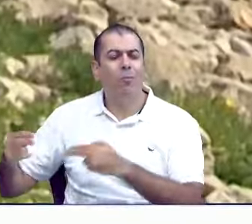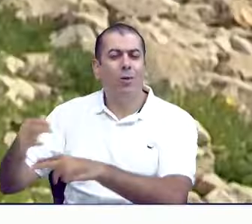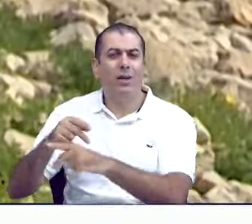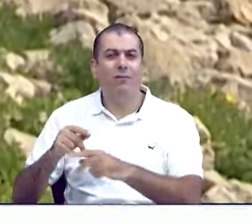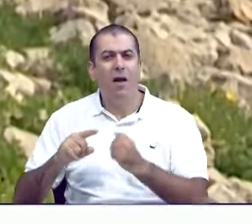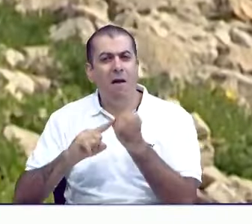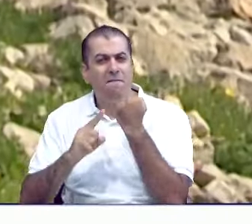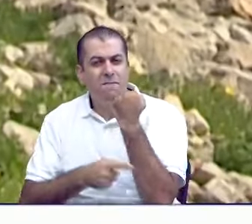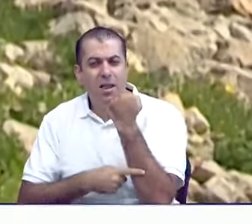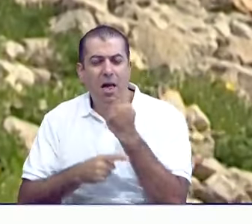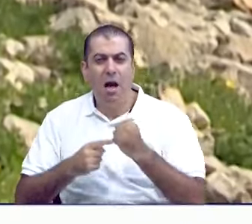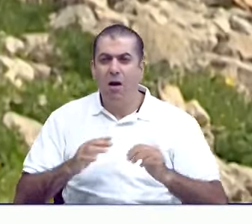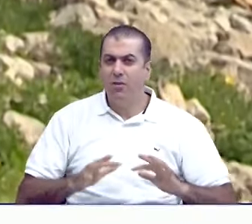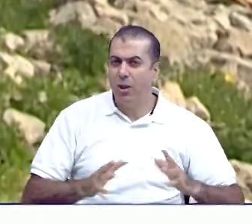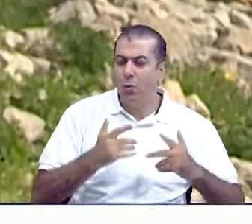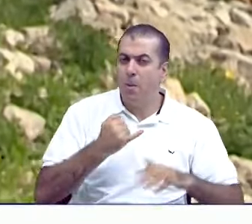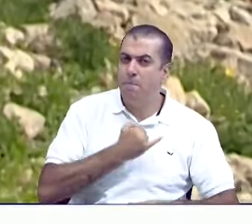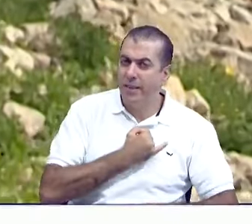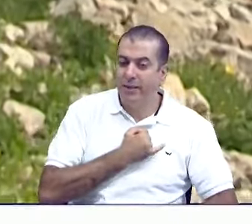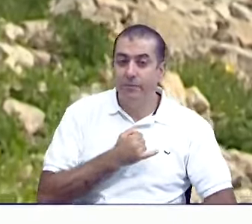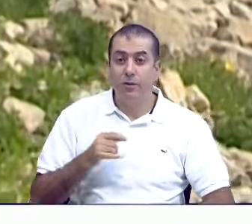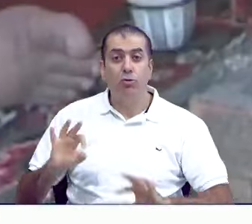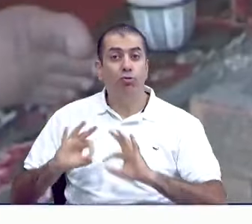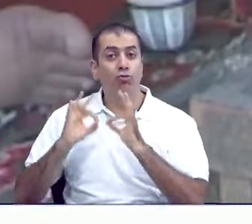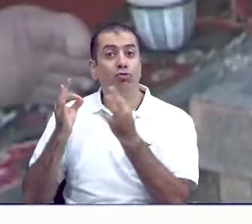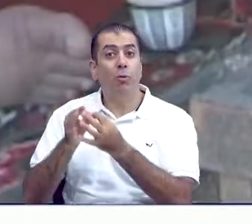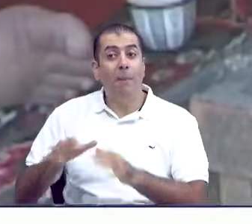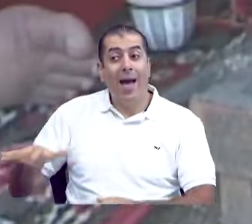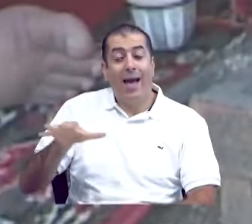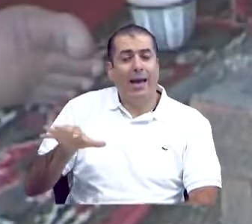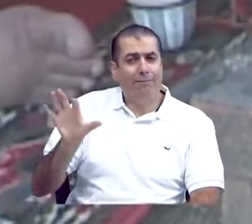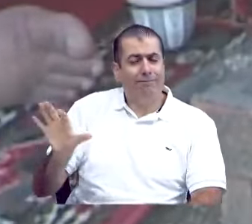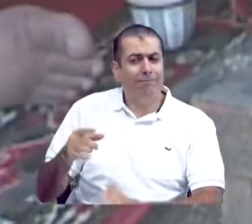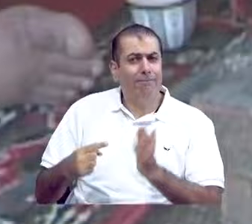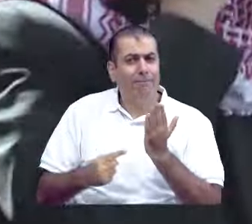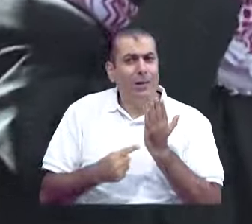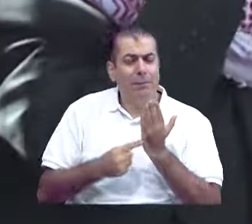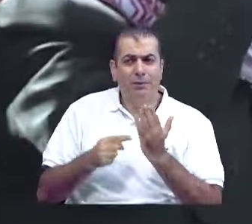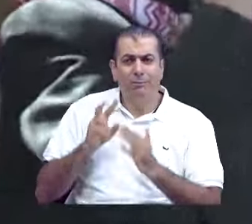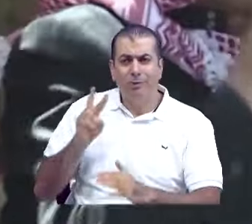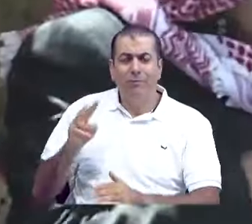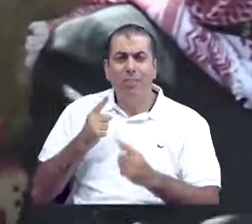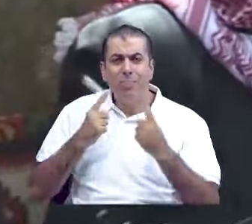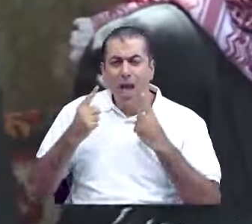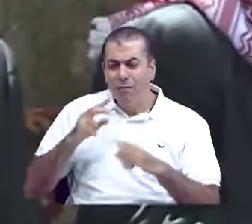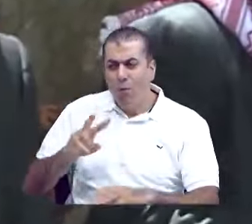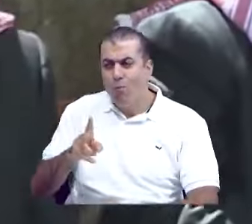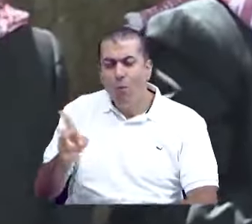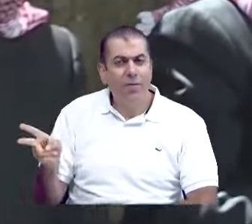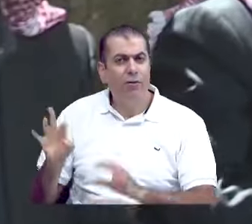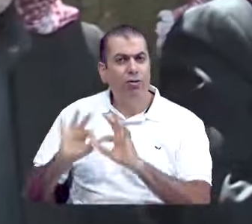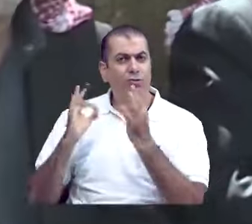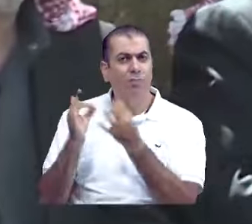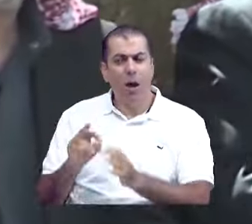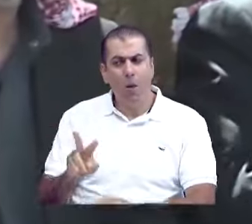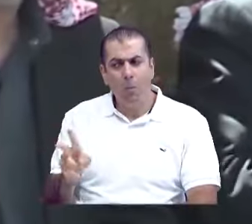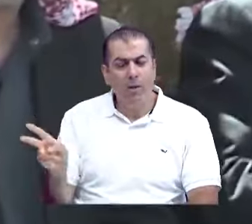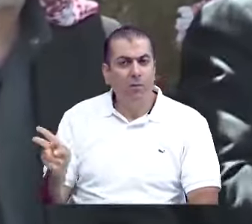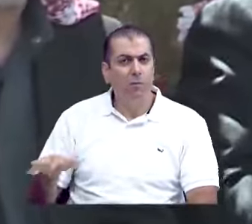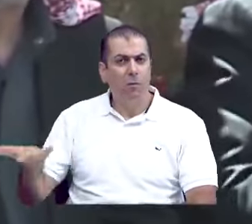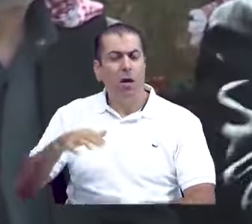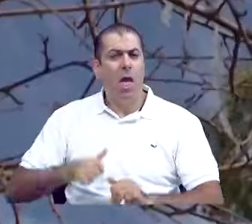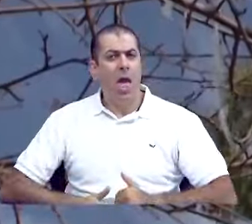الريفي والحضري اما البيئه الاجتماعيه للمحافظه تمتاز بتنوعها الثقافي والاجتماعي حيث يتعايش